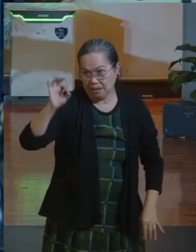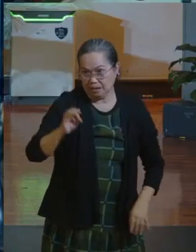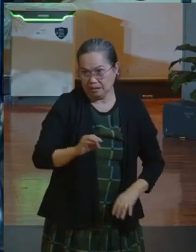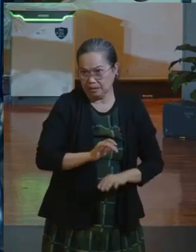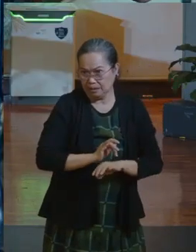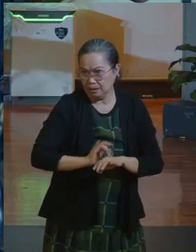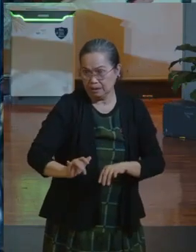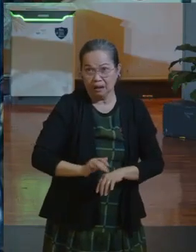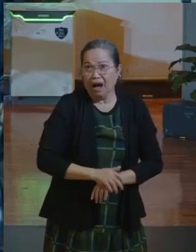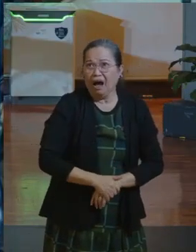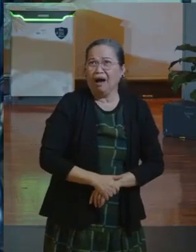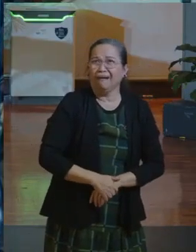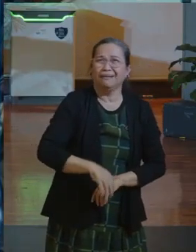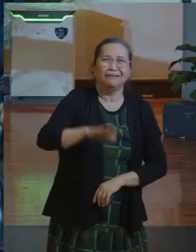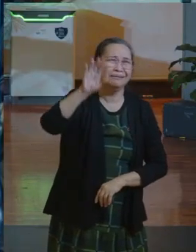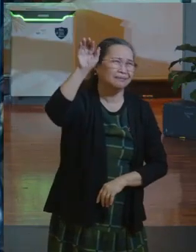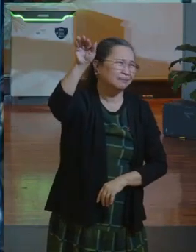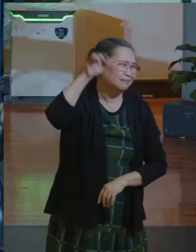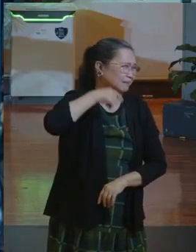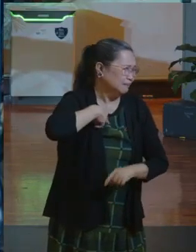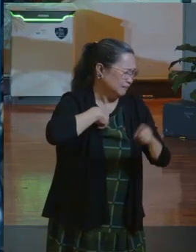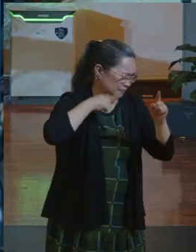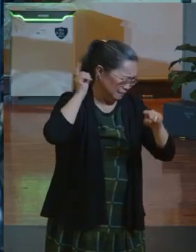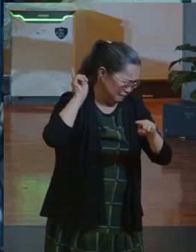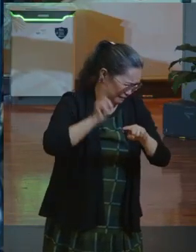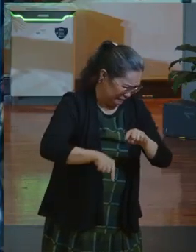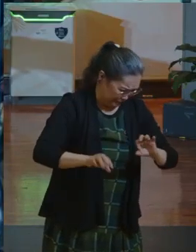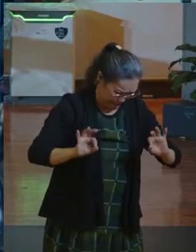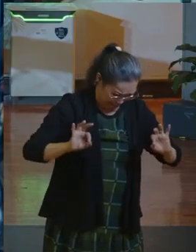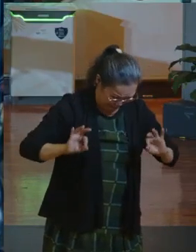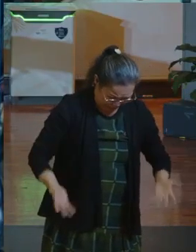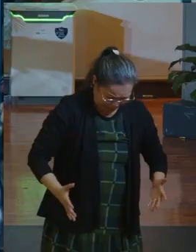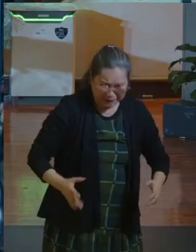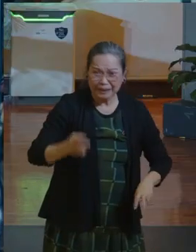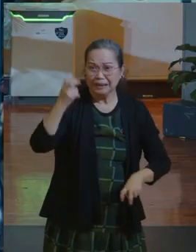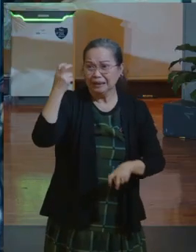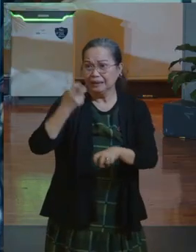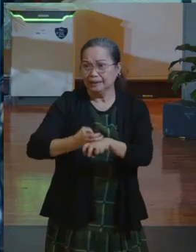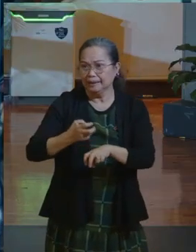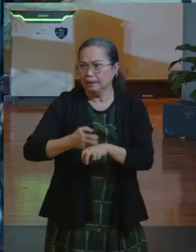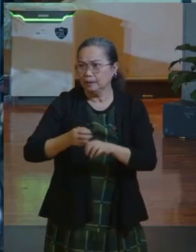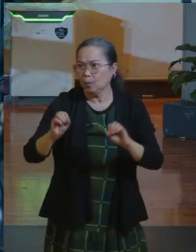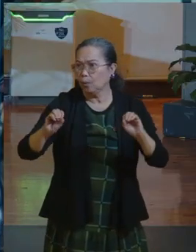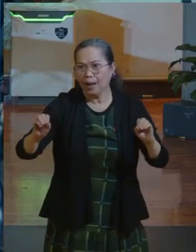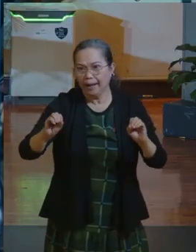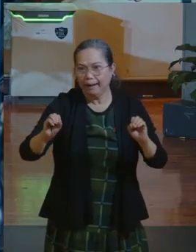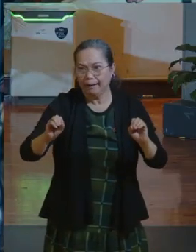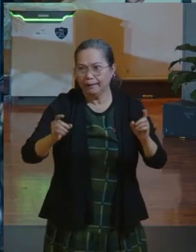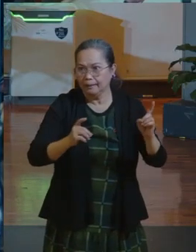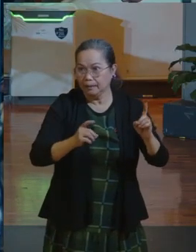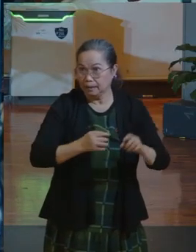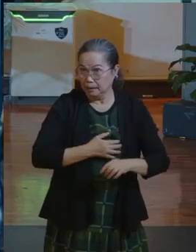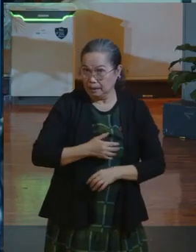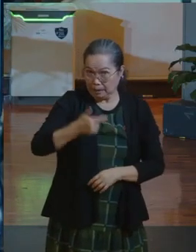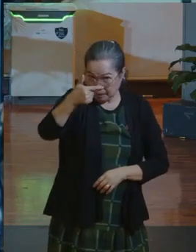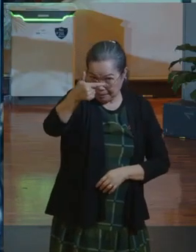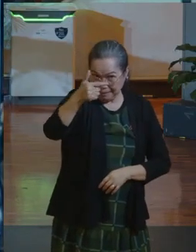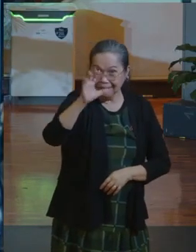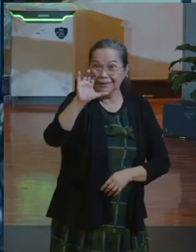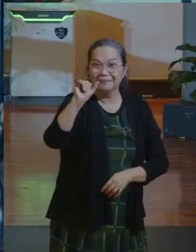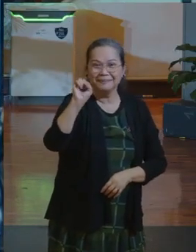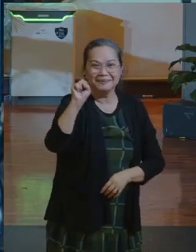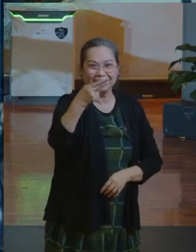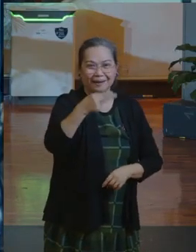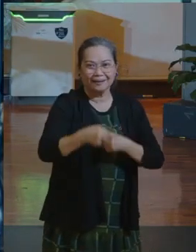wala pera, wala sila talakas. So, kahit na Gcash,